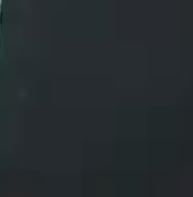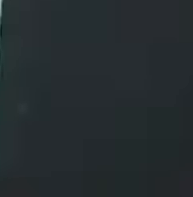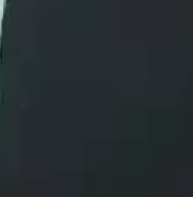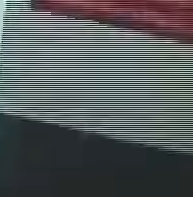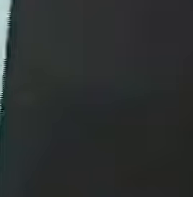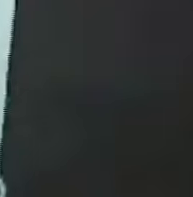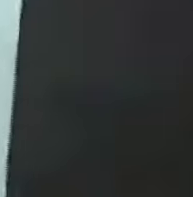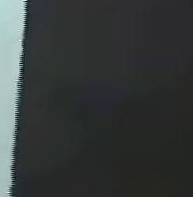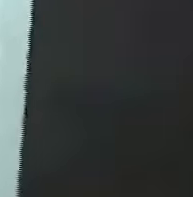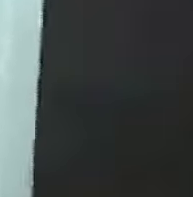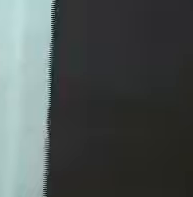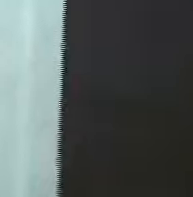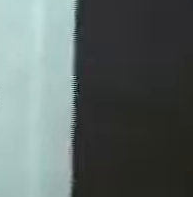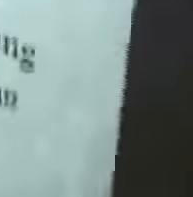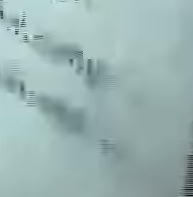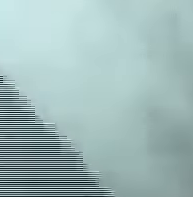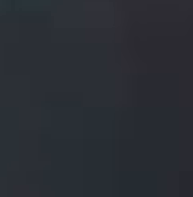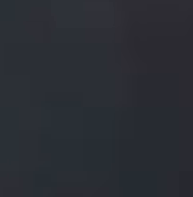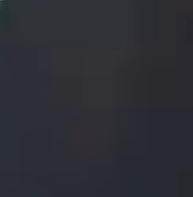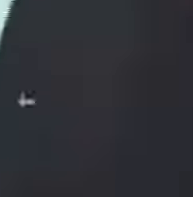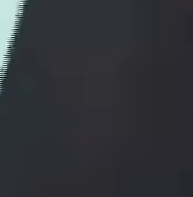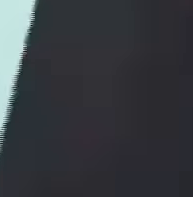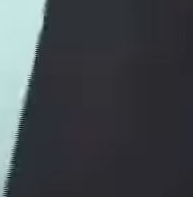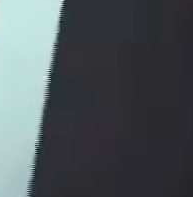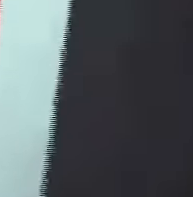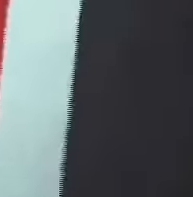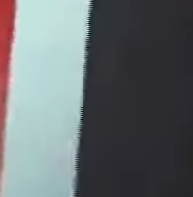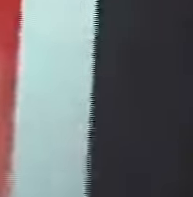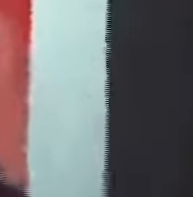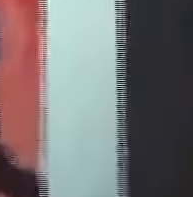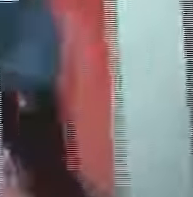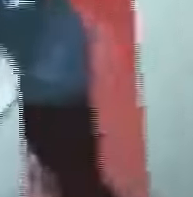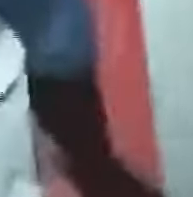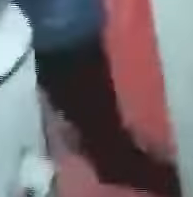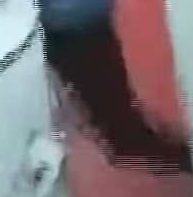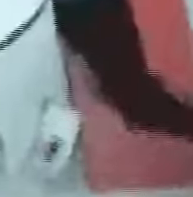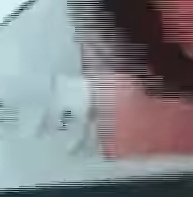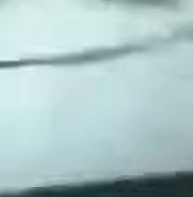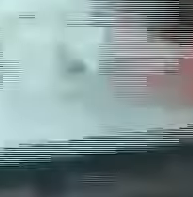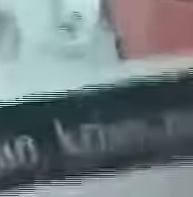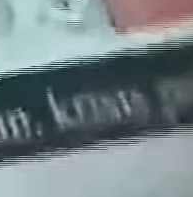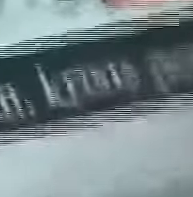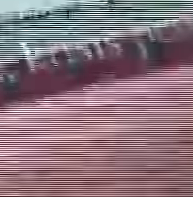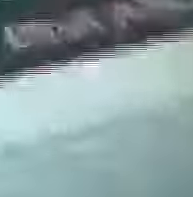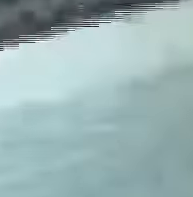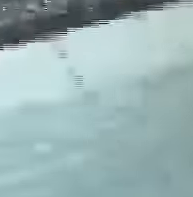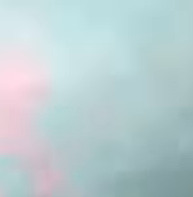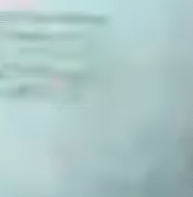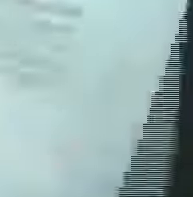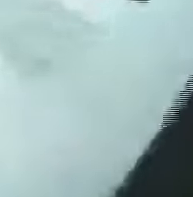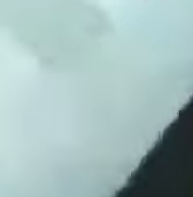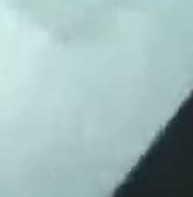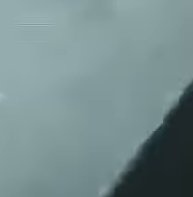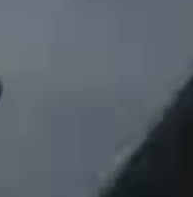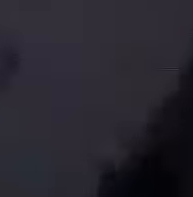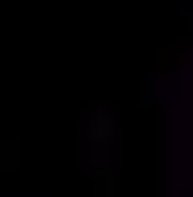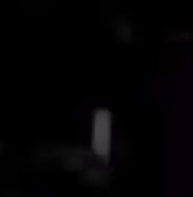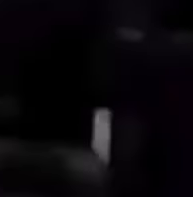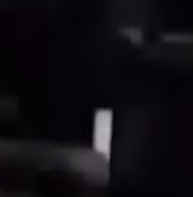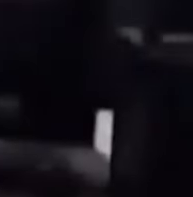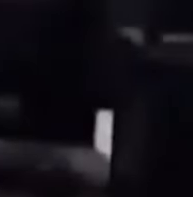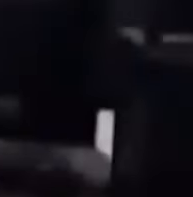korupsi, dan pengangguran. Ketidakpedulian masyarakat membawa dampak jangka panjang yang dapat dirasakan oleh semua